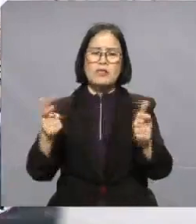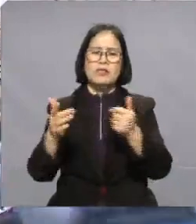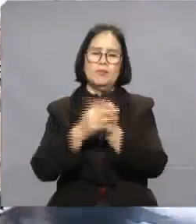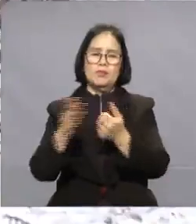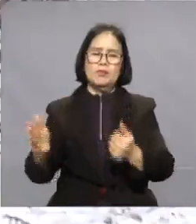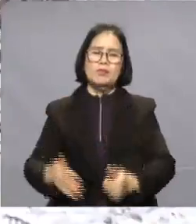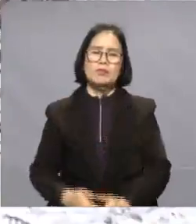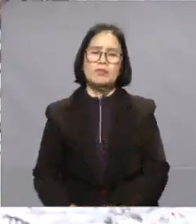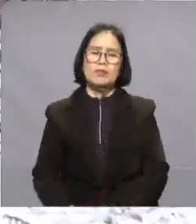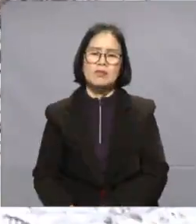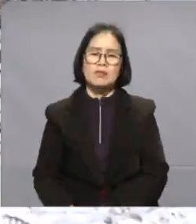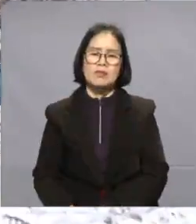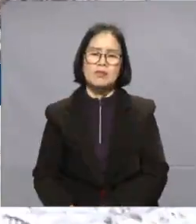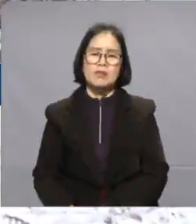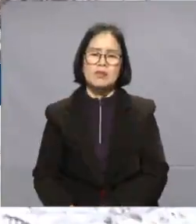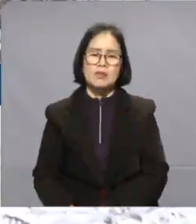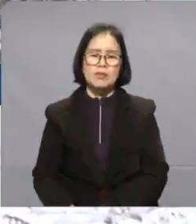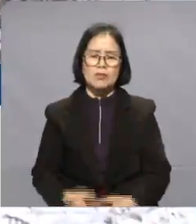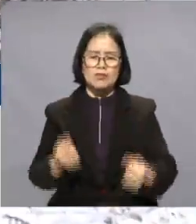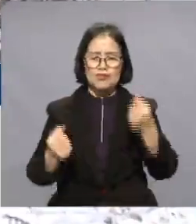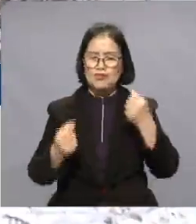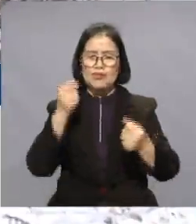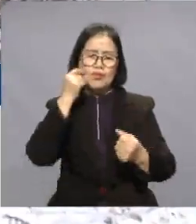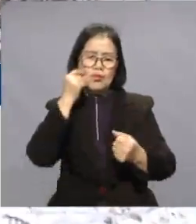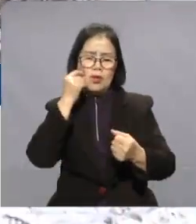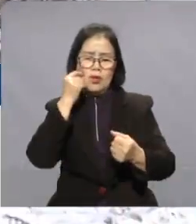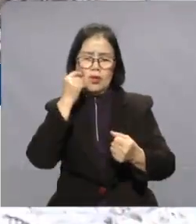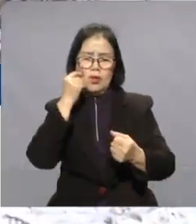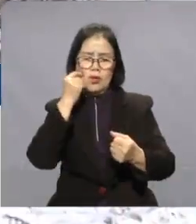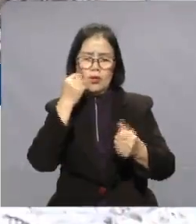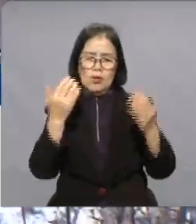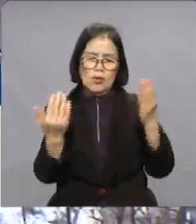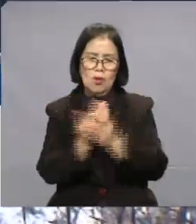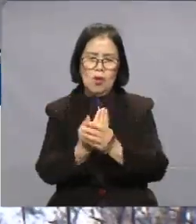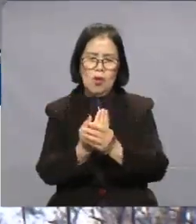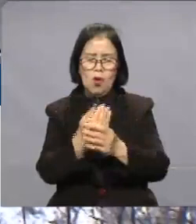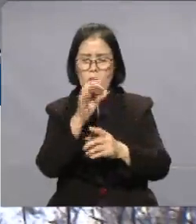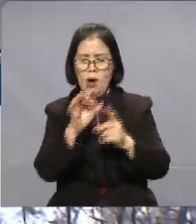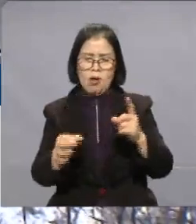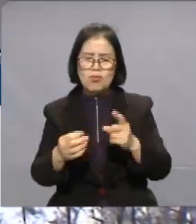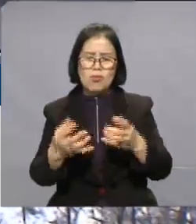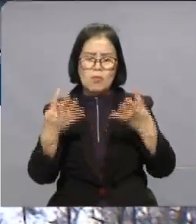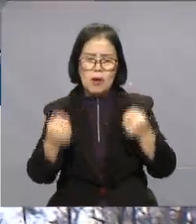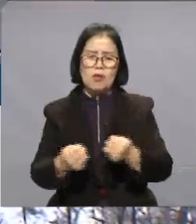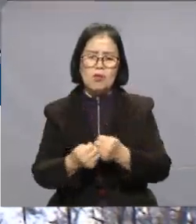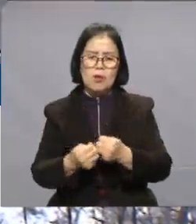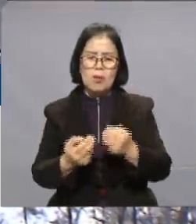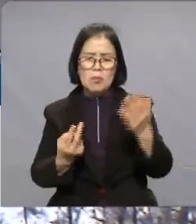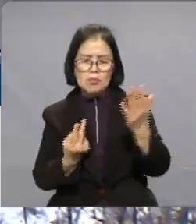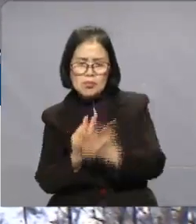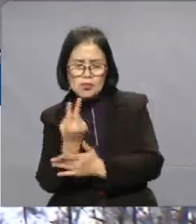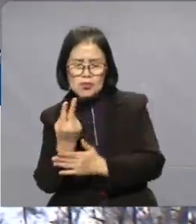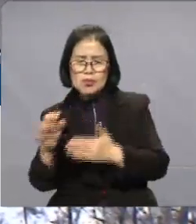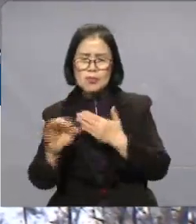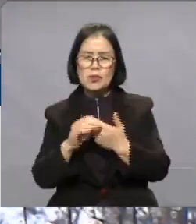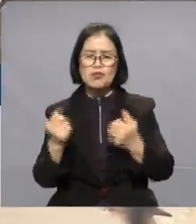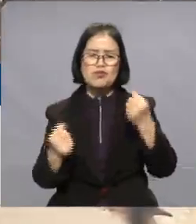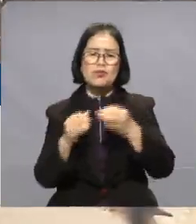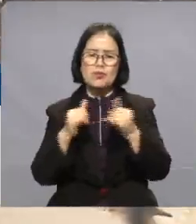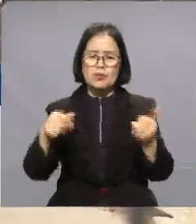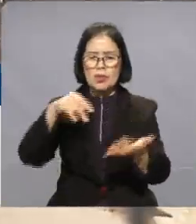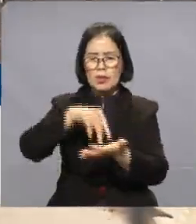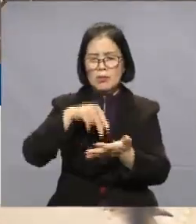때문입니다. 운전 못하죠. 그 정도면. 예. 사고 날 확률도 높고. 예. 한번